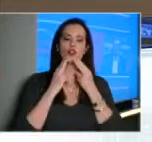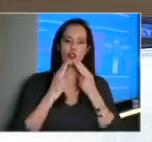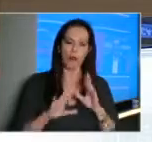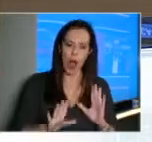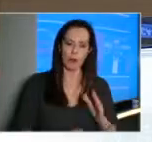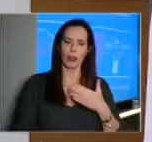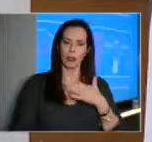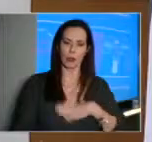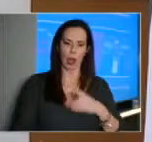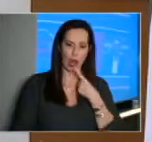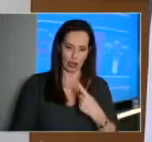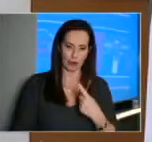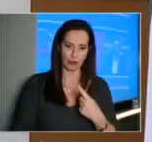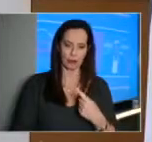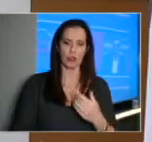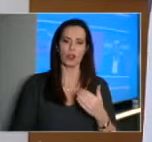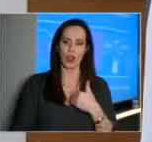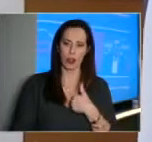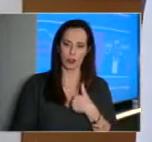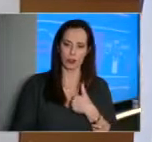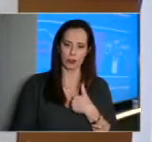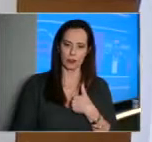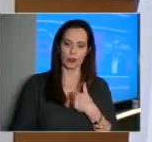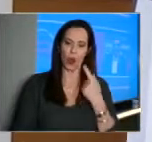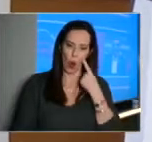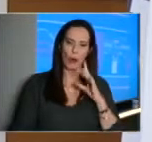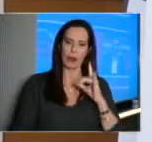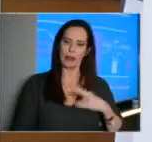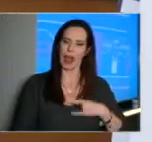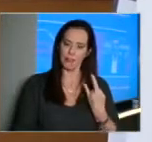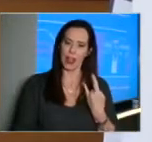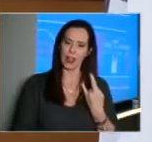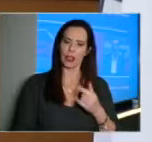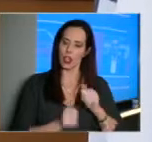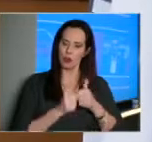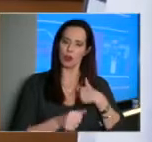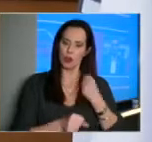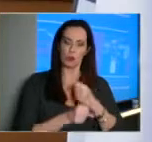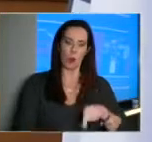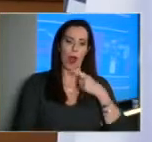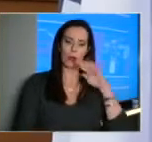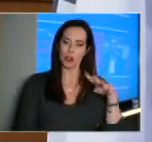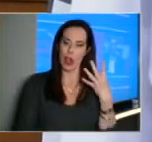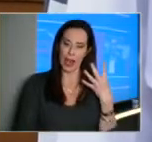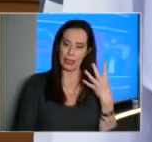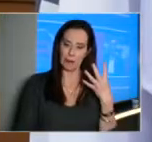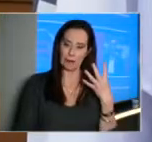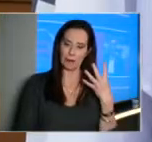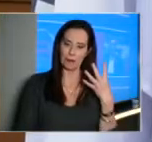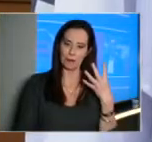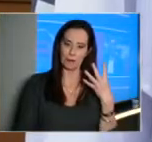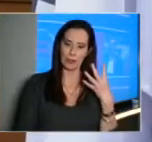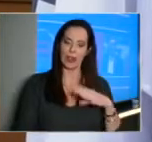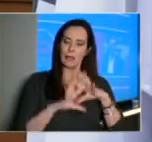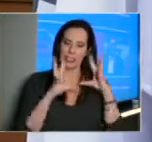קודם כל אני רוצה לומר שאנחנו, אתה יודע, חווים את החוויה הזאת של מסע הספורט שאנחנו עושים כאן במשך 4 שנים,